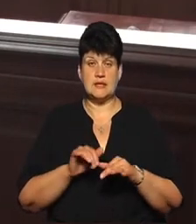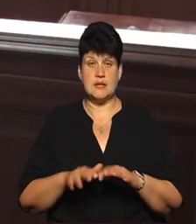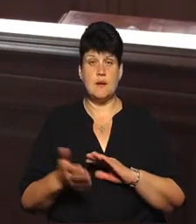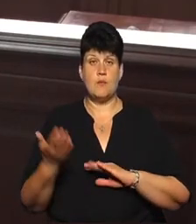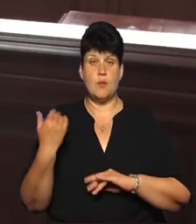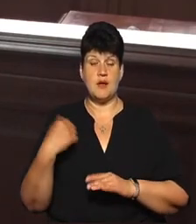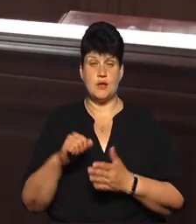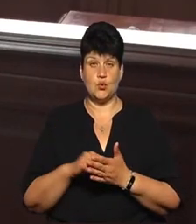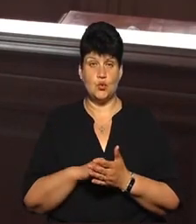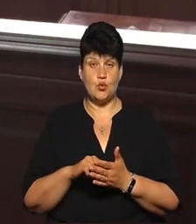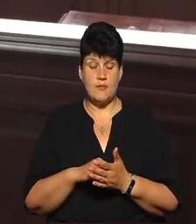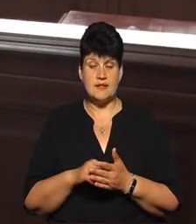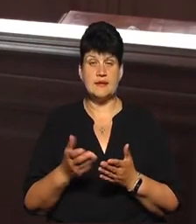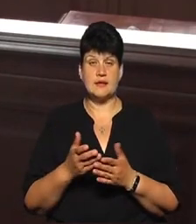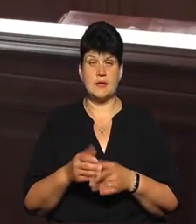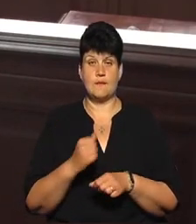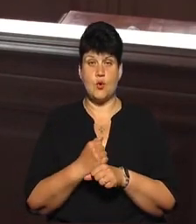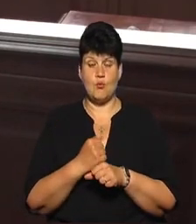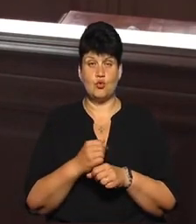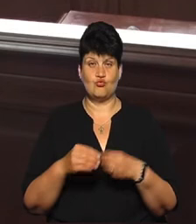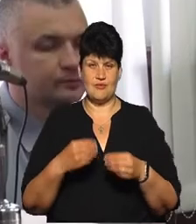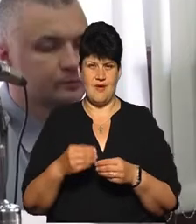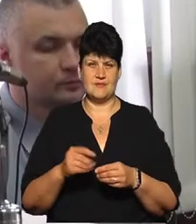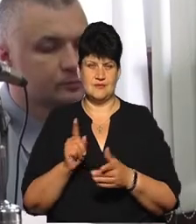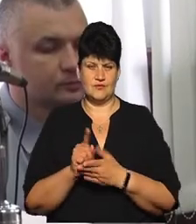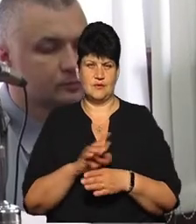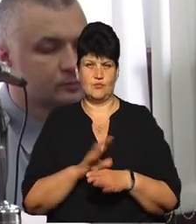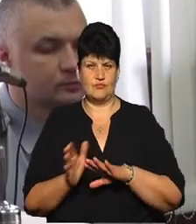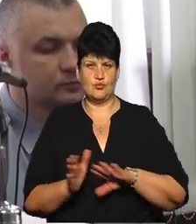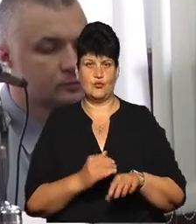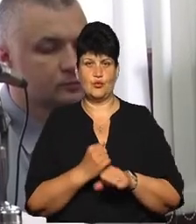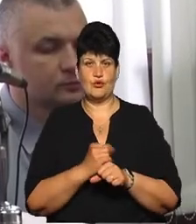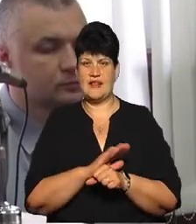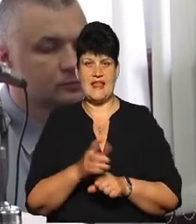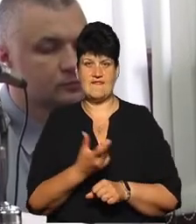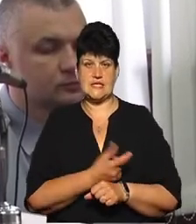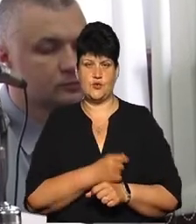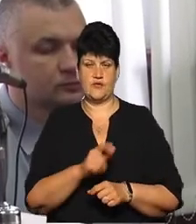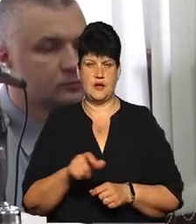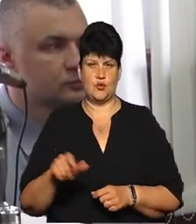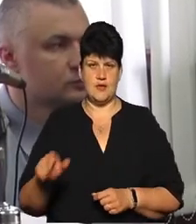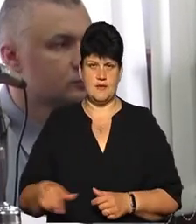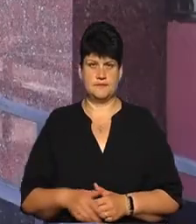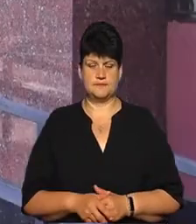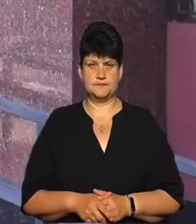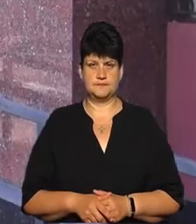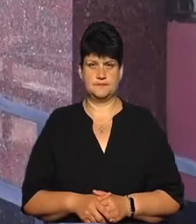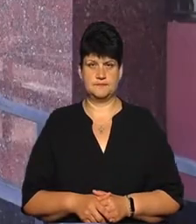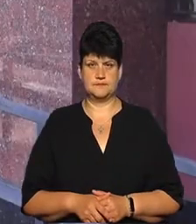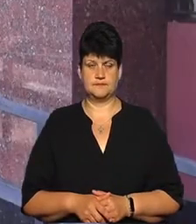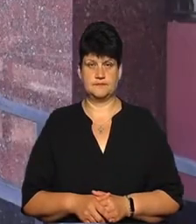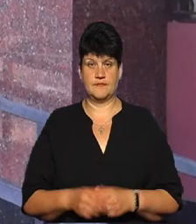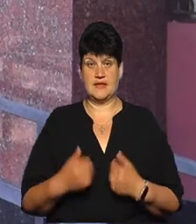документа, яким роботодавців зобов'язували відсторонювати від роботи невакцинованих людей, розповідає Віталій Ковальчук. Я